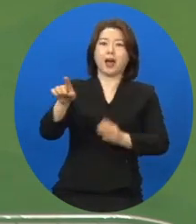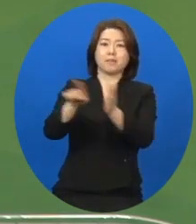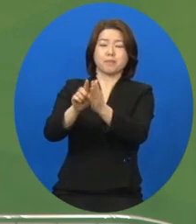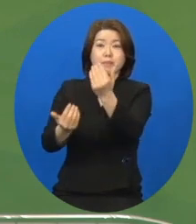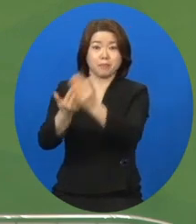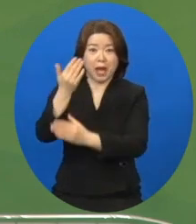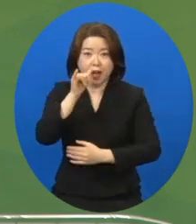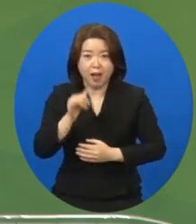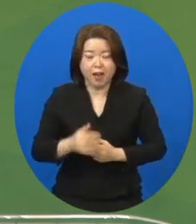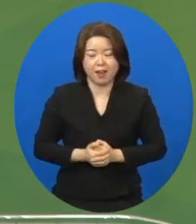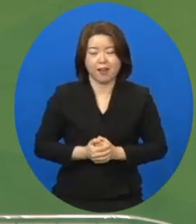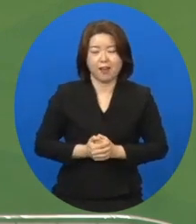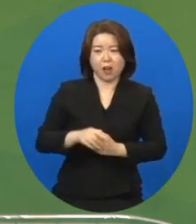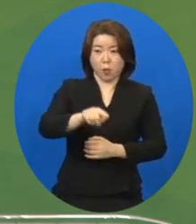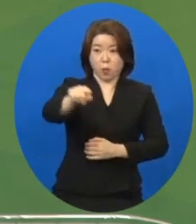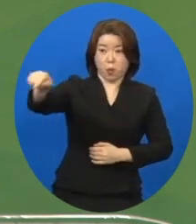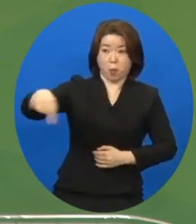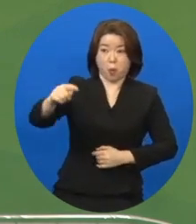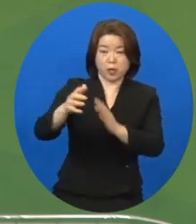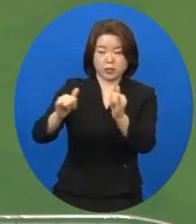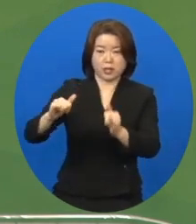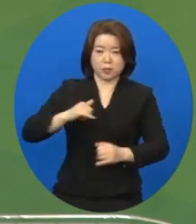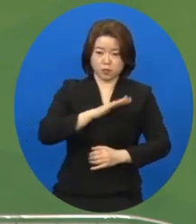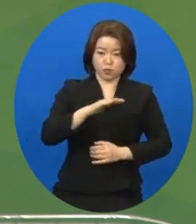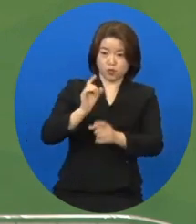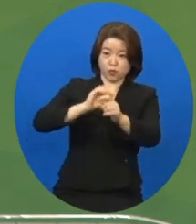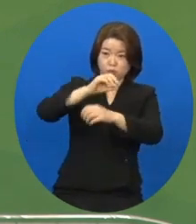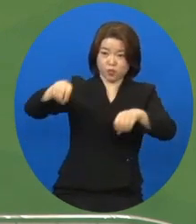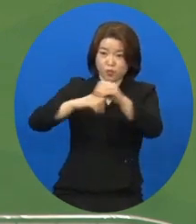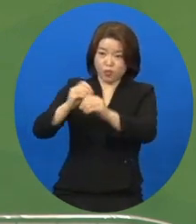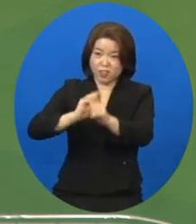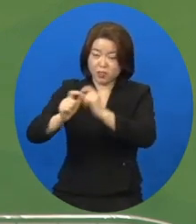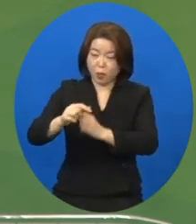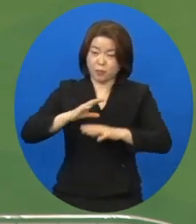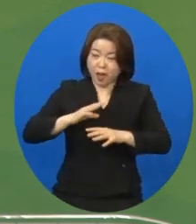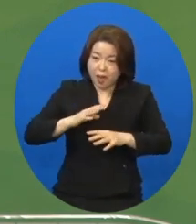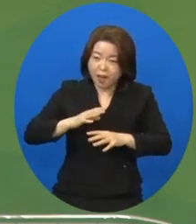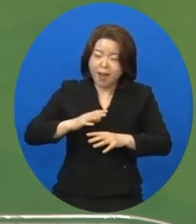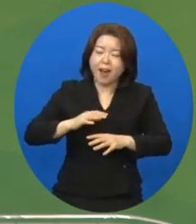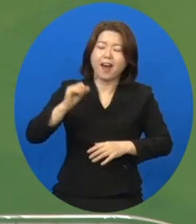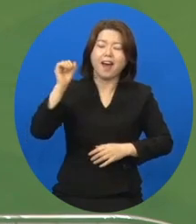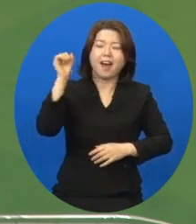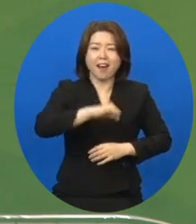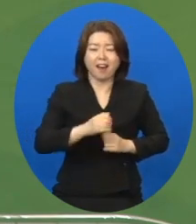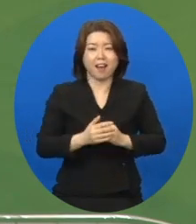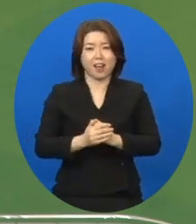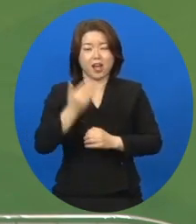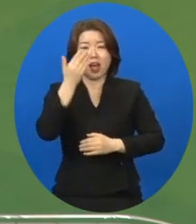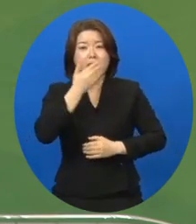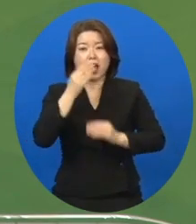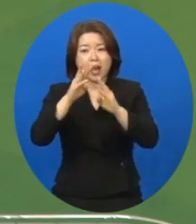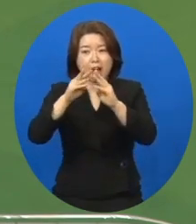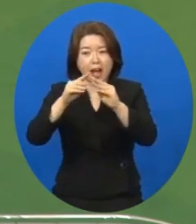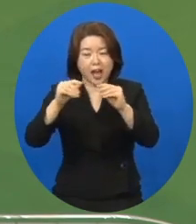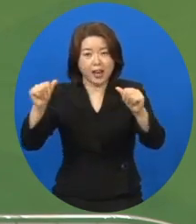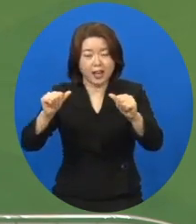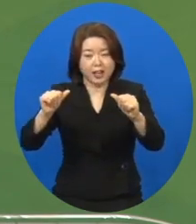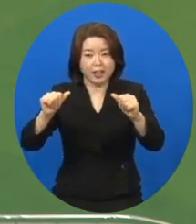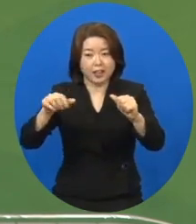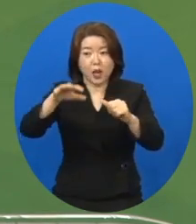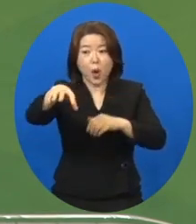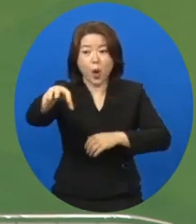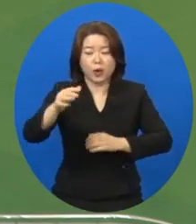땅 거민들이 우리를 더 무서워하는구나. 그래서 그들이 가나안을 향하여 행진하기 시작을